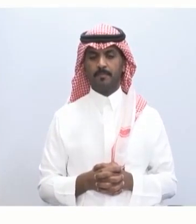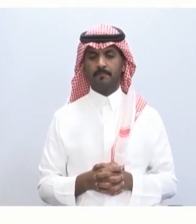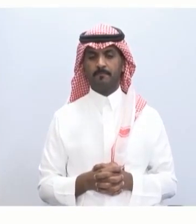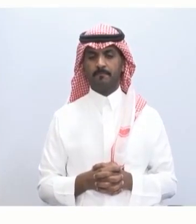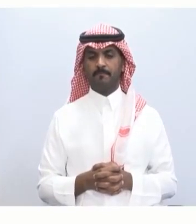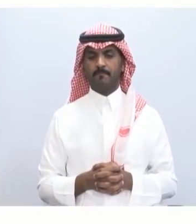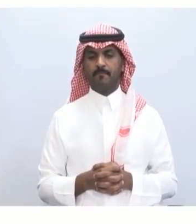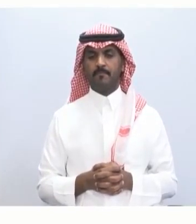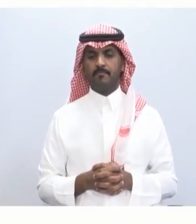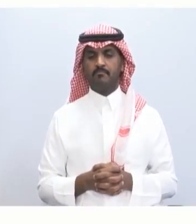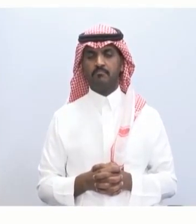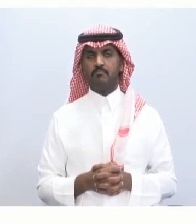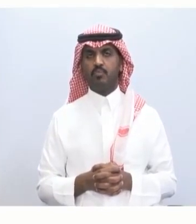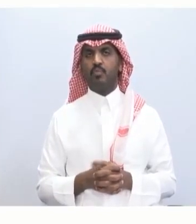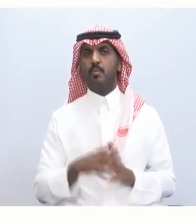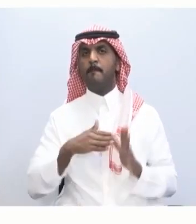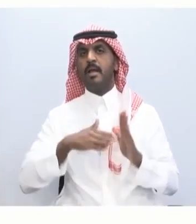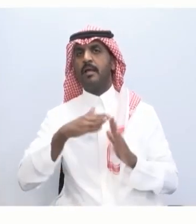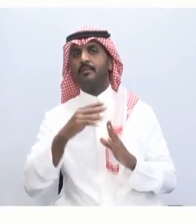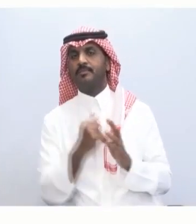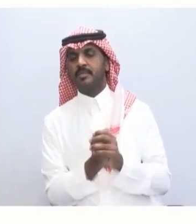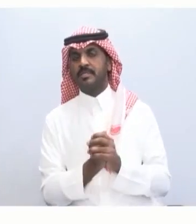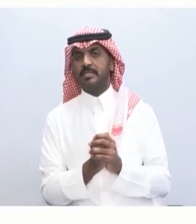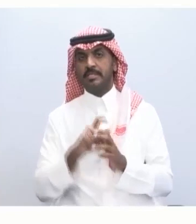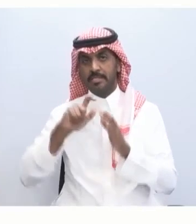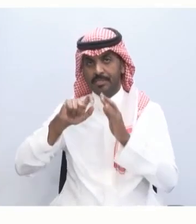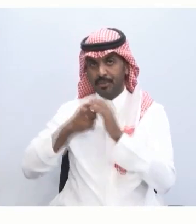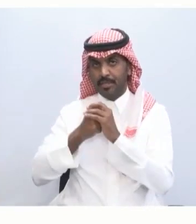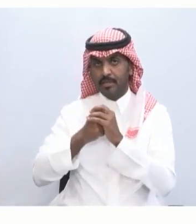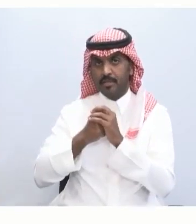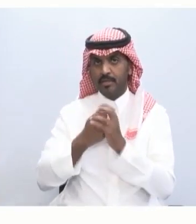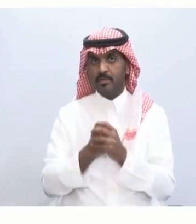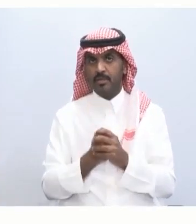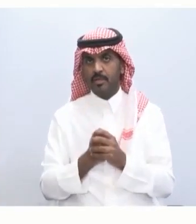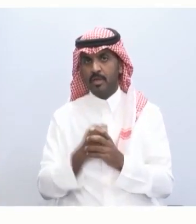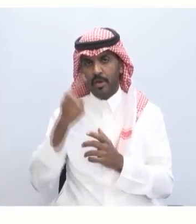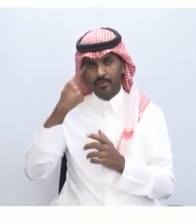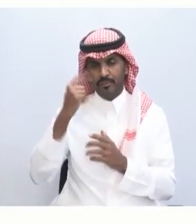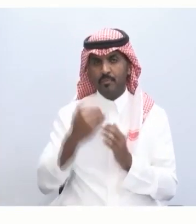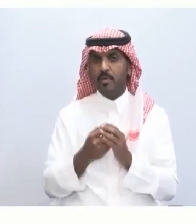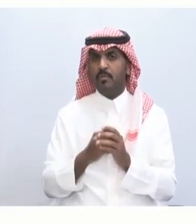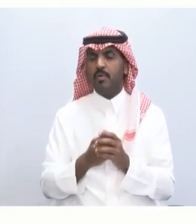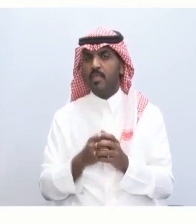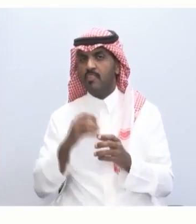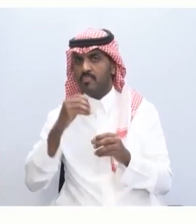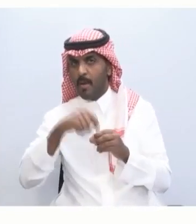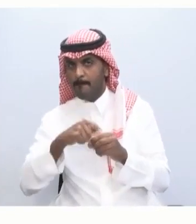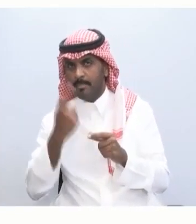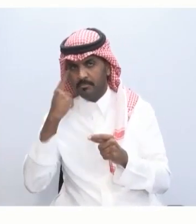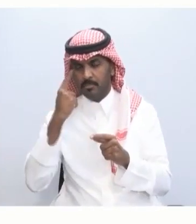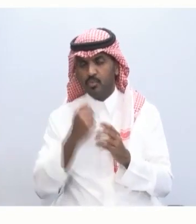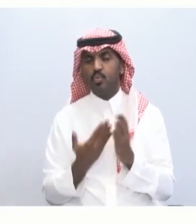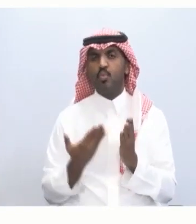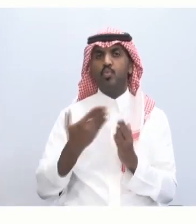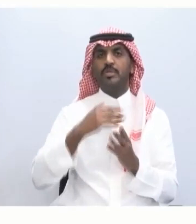الى مرحله سريه لكي يضمن ان يصل الى